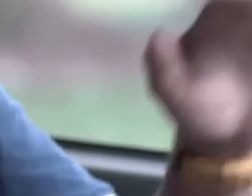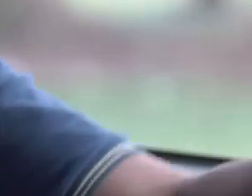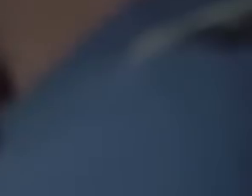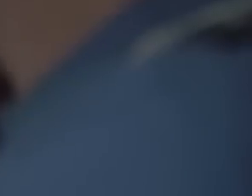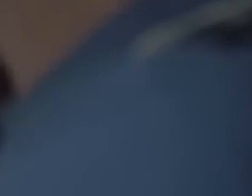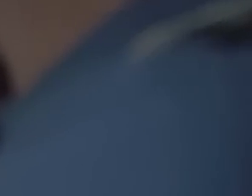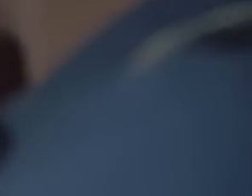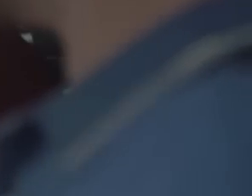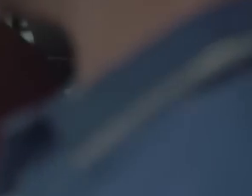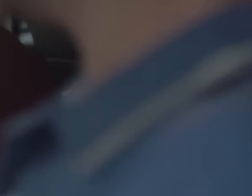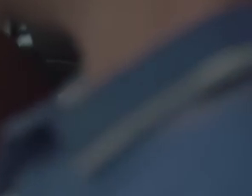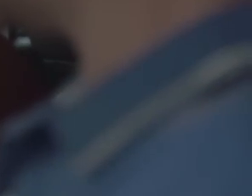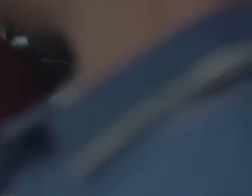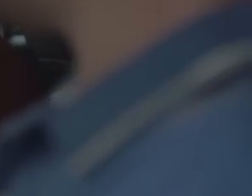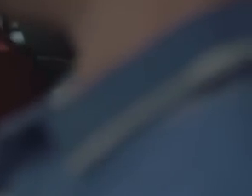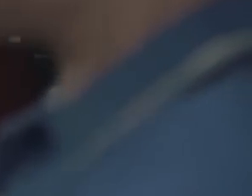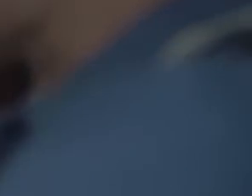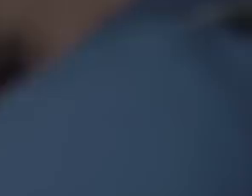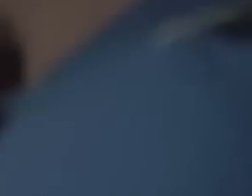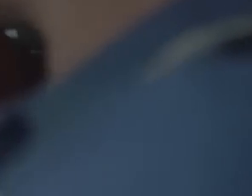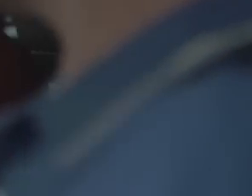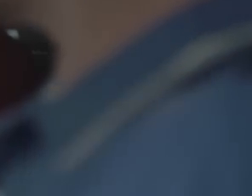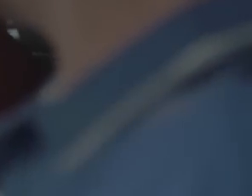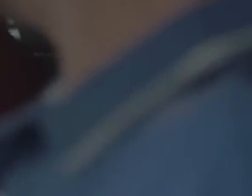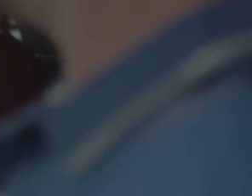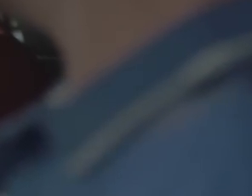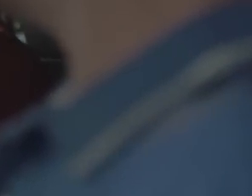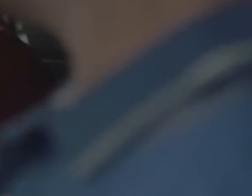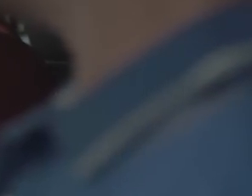tugas kita kita patuhi undang-undang yang lainnya